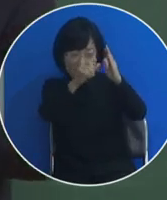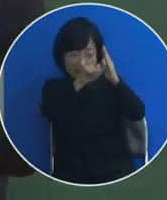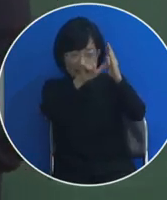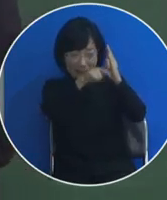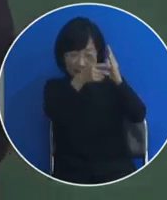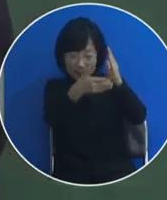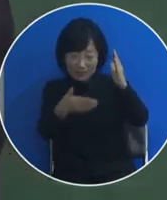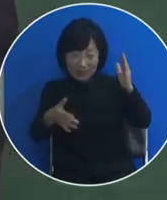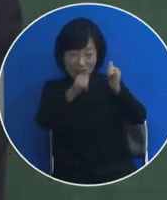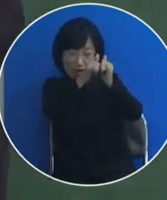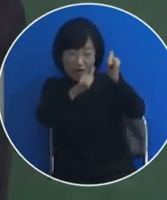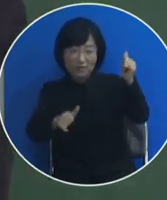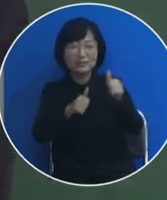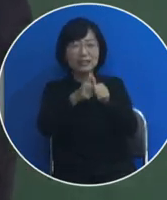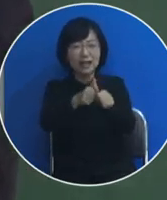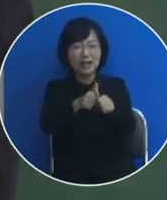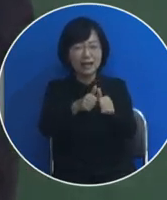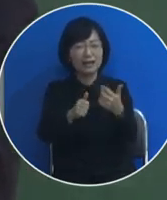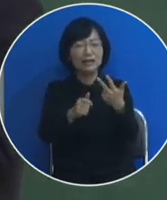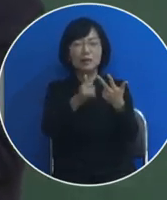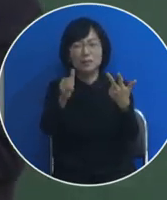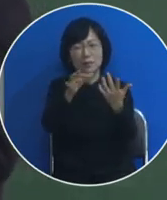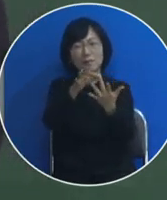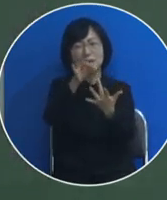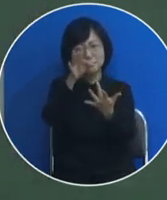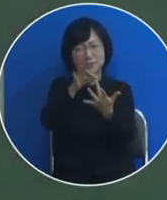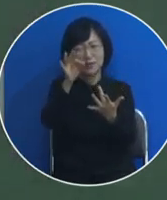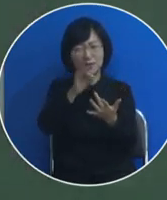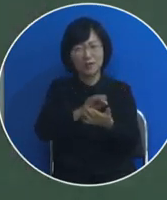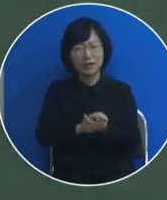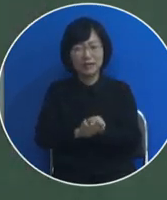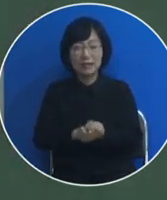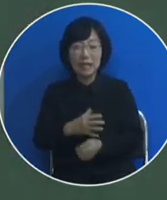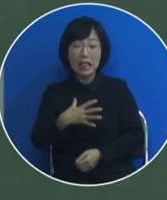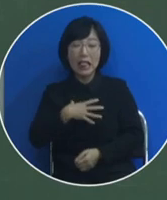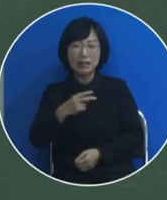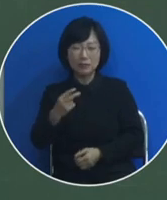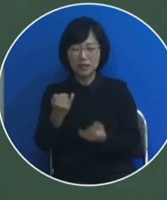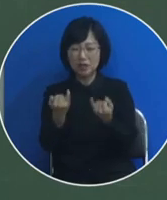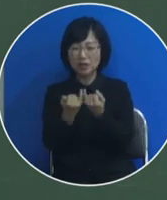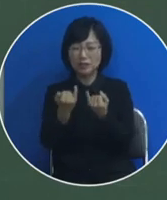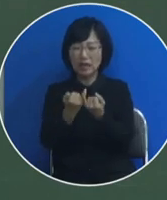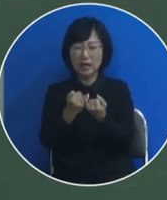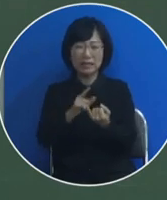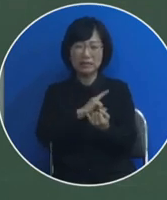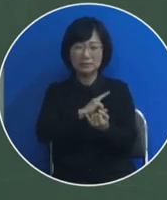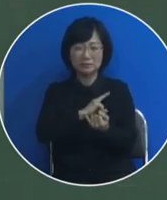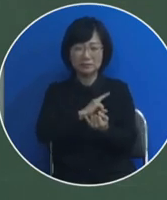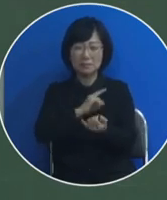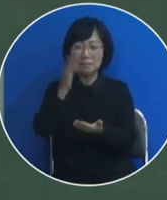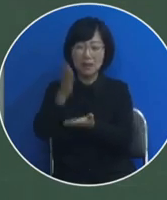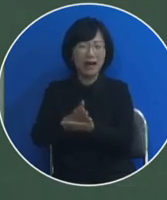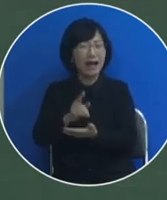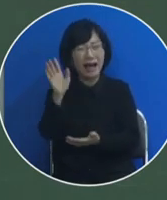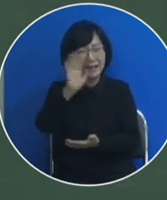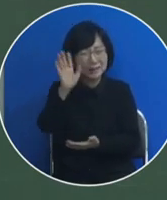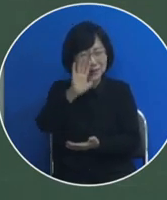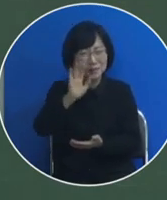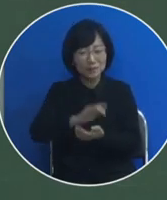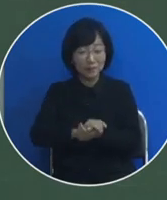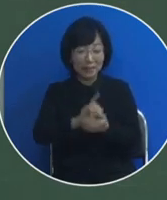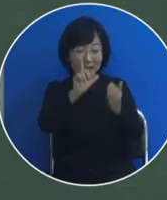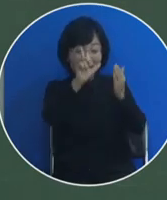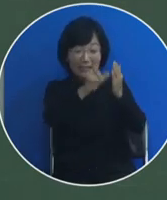age, very make it easier for you to understand. 예, 일부러 여자를 뺀 게 아니고 그 시대의 굉장한 포인트입니다. 그게. It wasn't